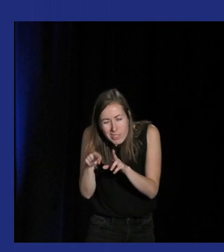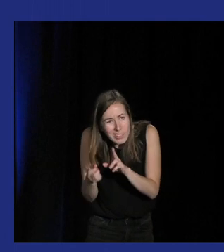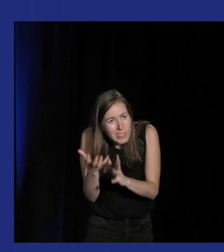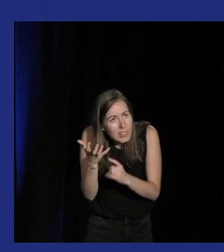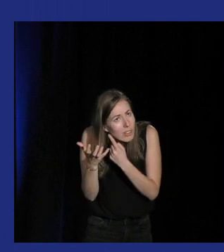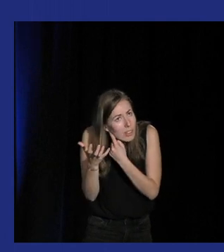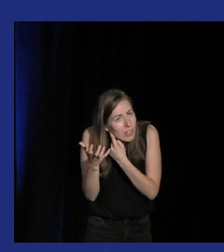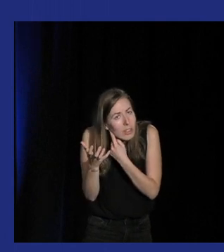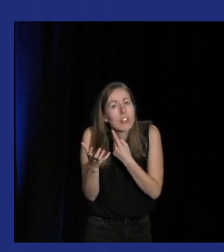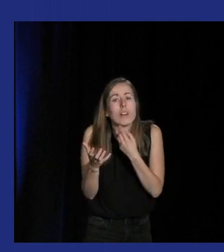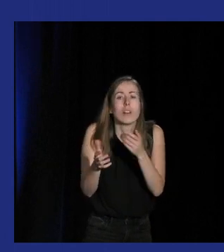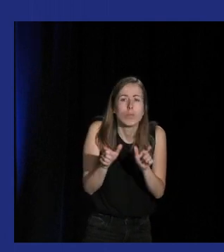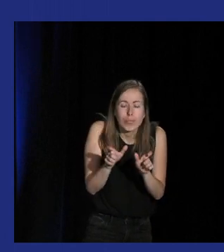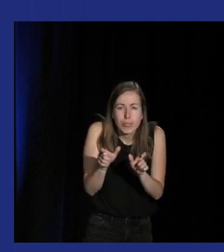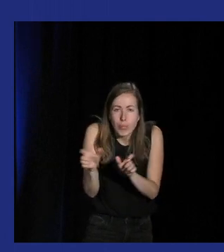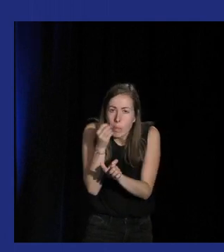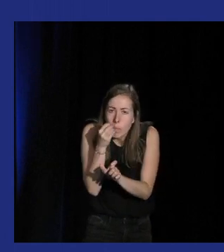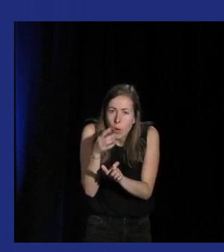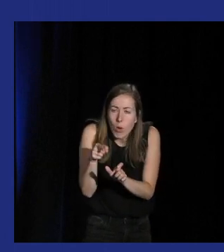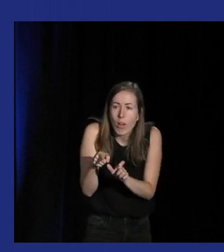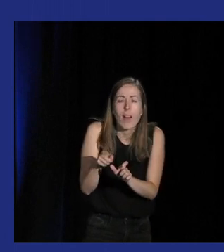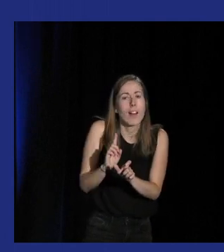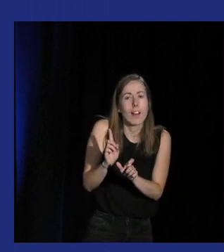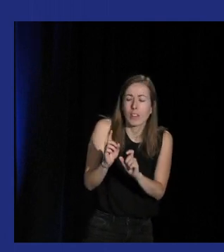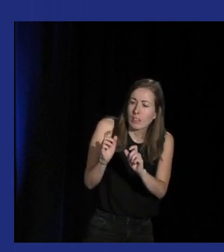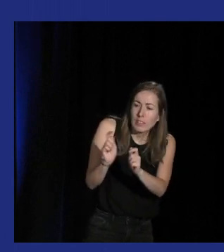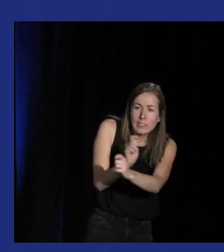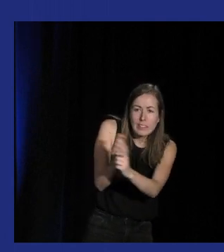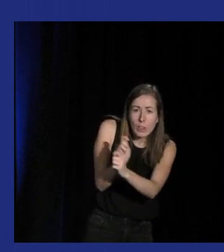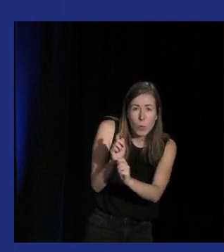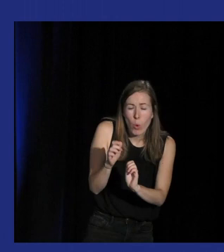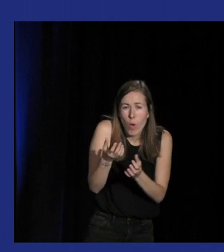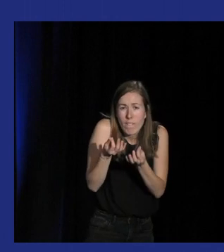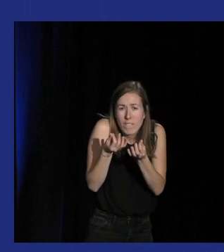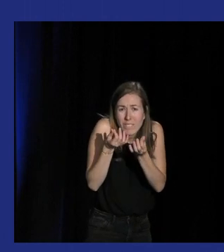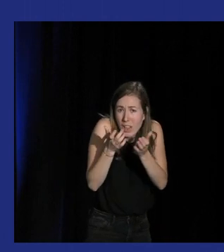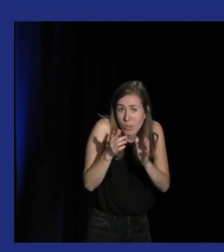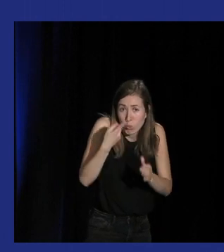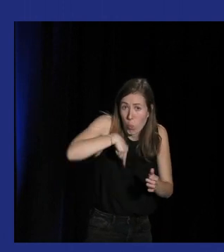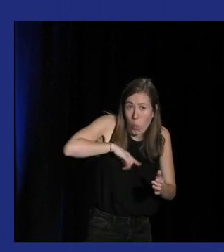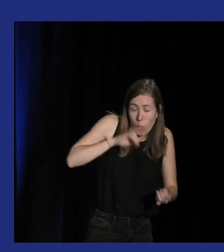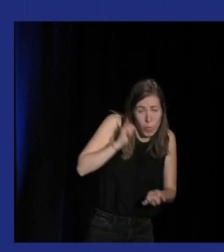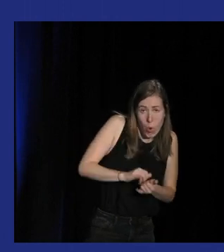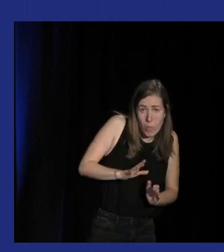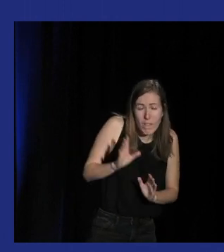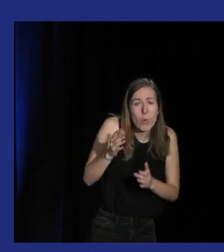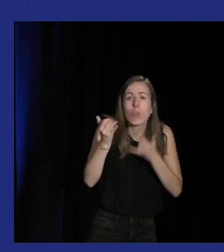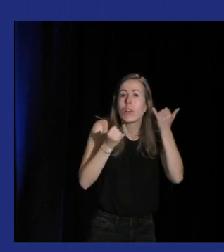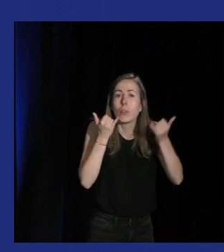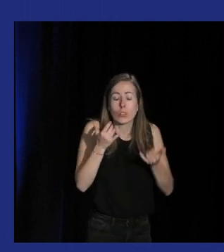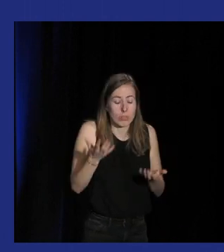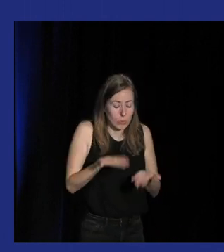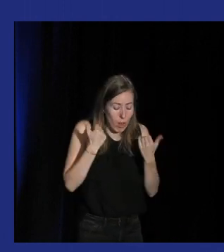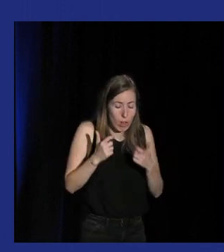c'est là qu'ils font une review qui se tient tel dialogue ça peut être très minutieux on se rend pas compte mais imaginez imaginez un